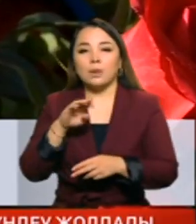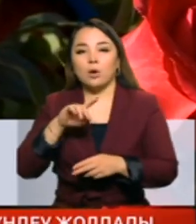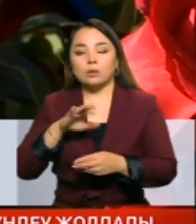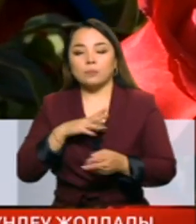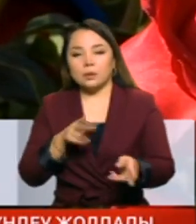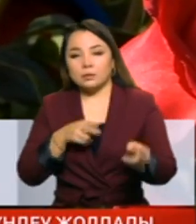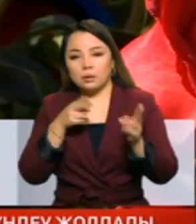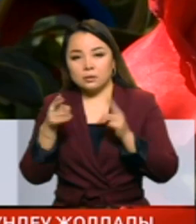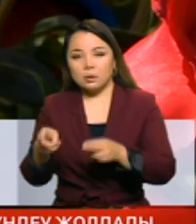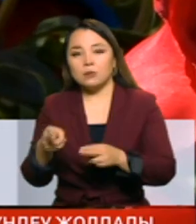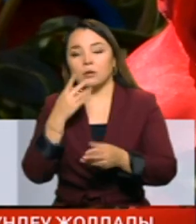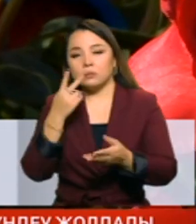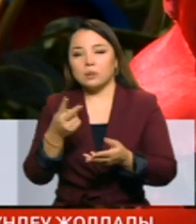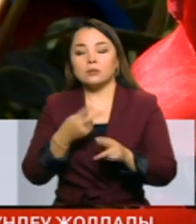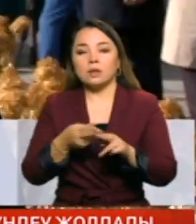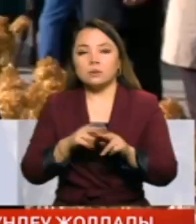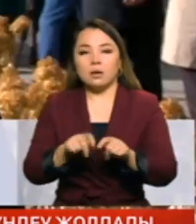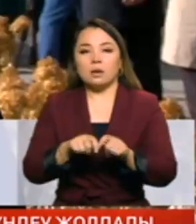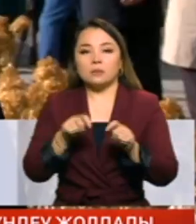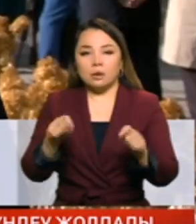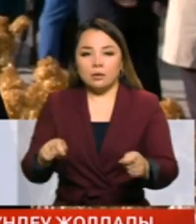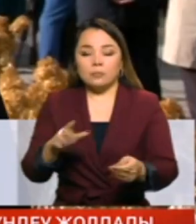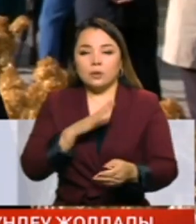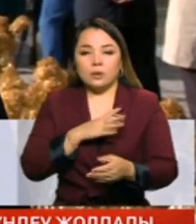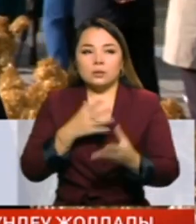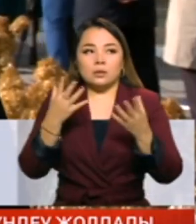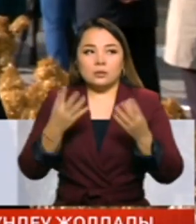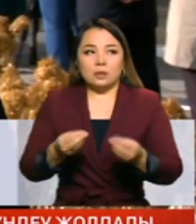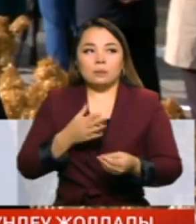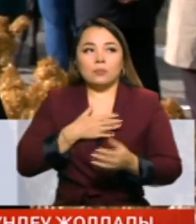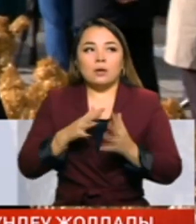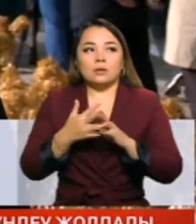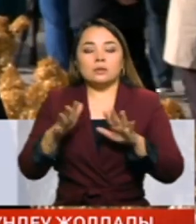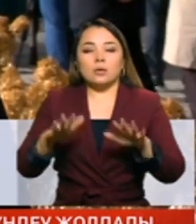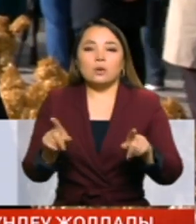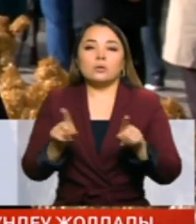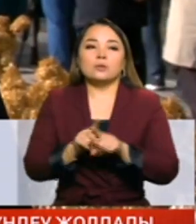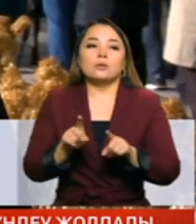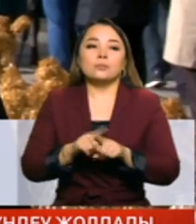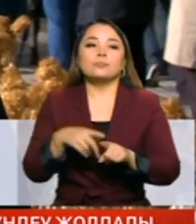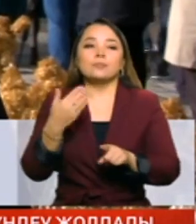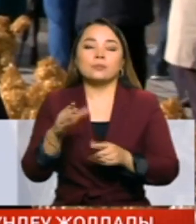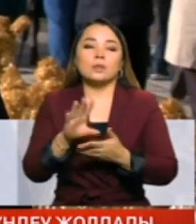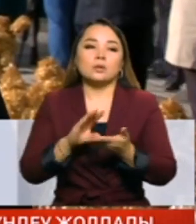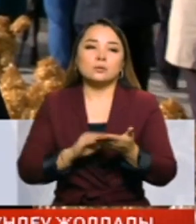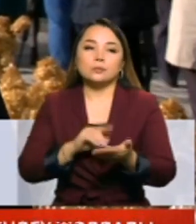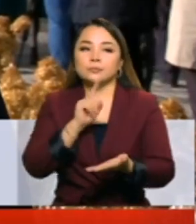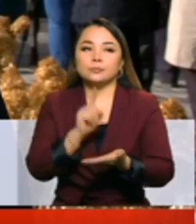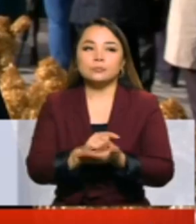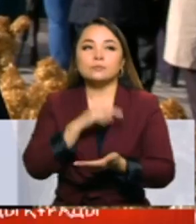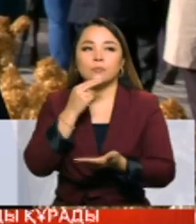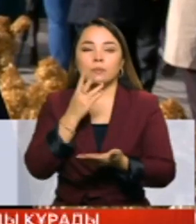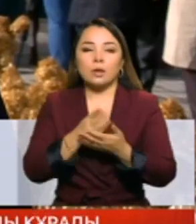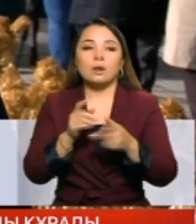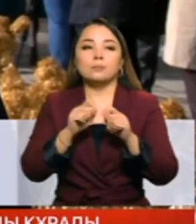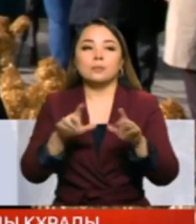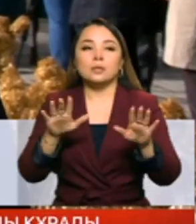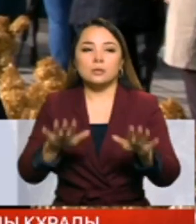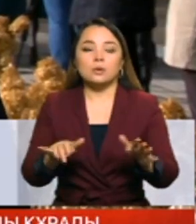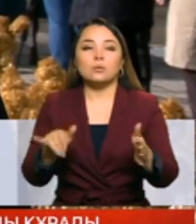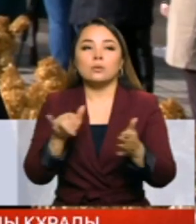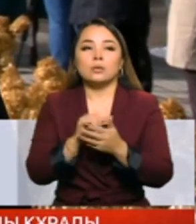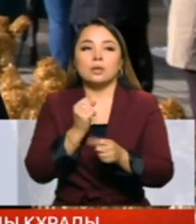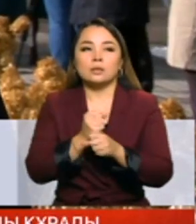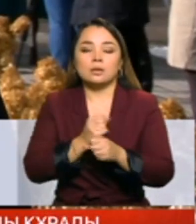салынды, салтанатты ашылуына барып келдік. Өзіміз ауылымызда, Казгородок ауылында, Үлгі ауылында мектеп қабырғасына да мұрал